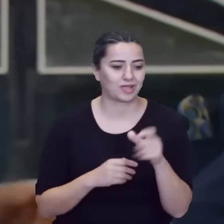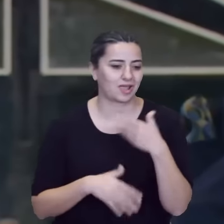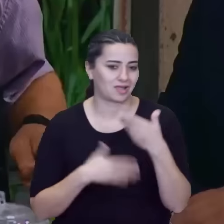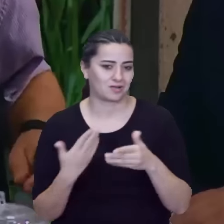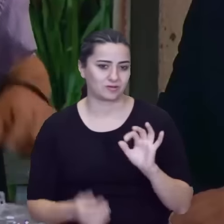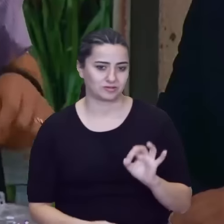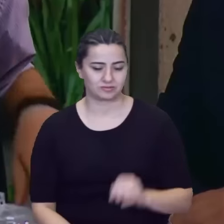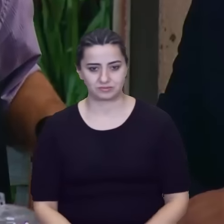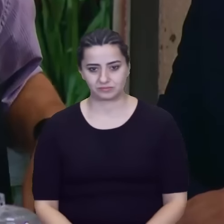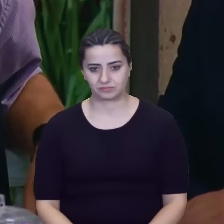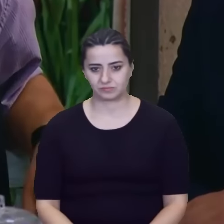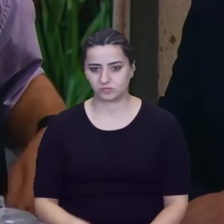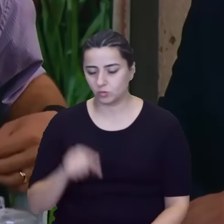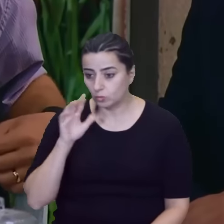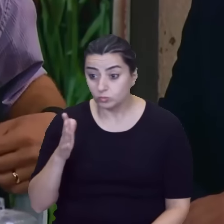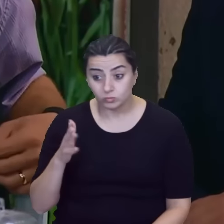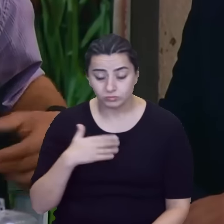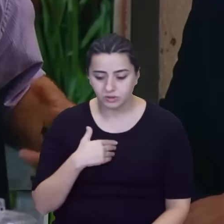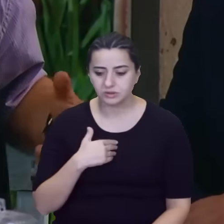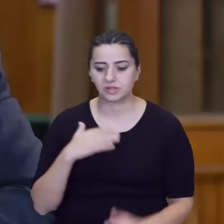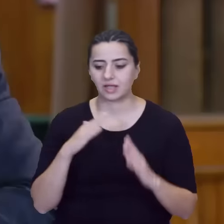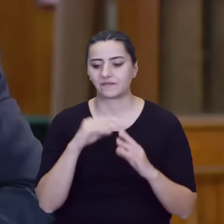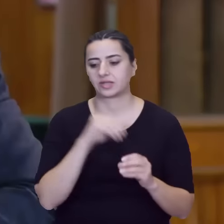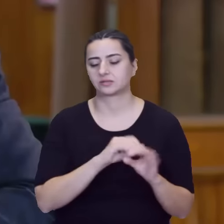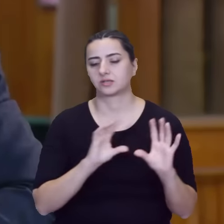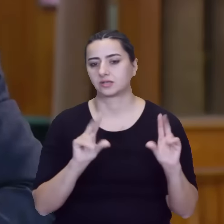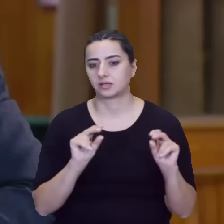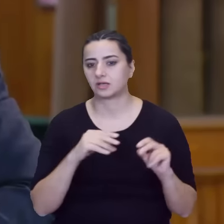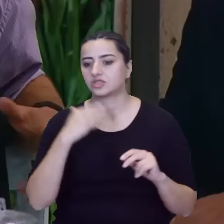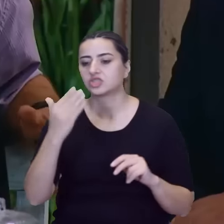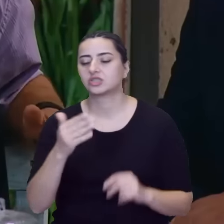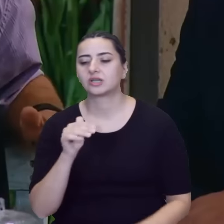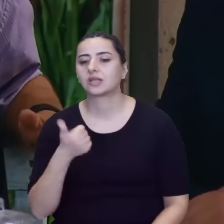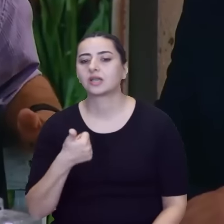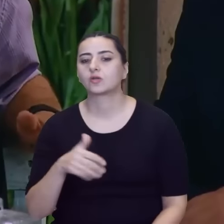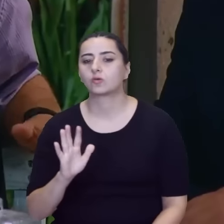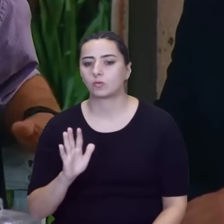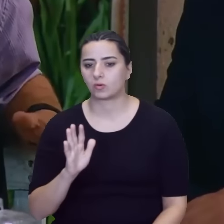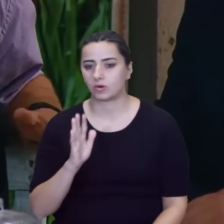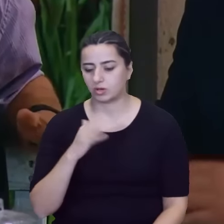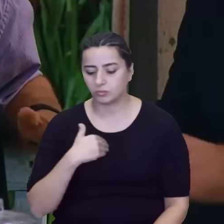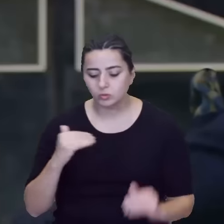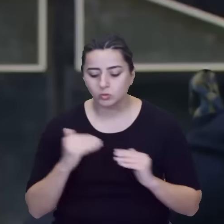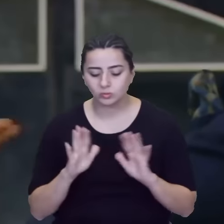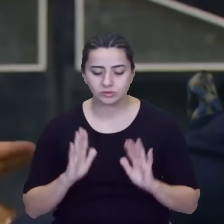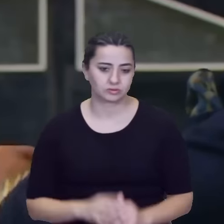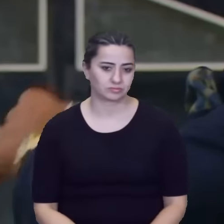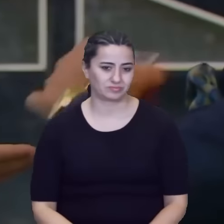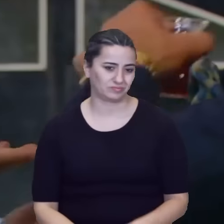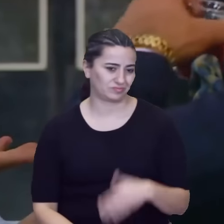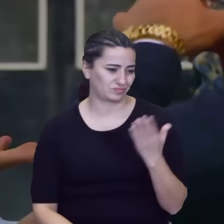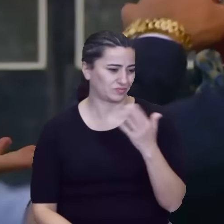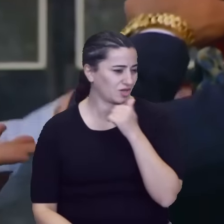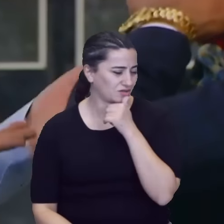Klasik müzik ya. Oğlum, biz iltifatımızı evde ederiz. Diğer taraflarda iltifat etmek bize ters. Yazık ya,